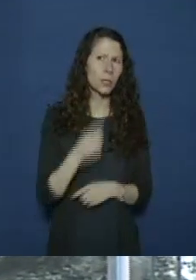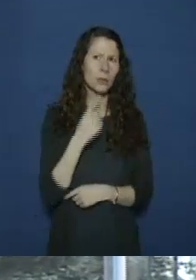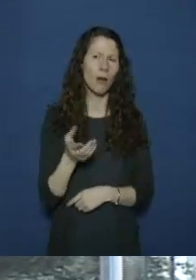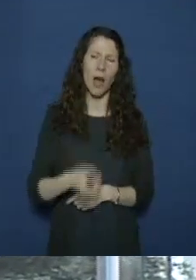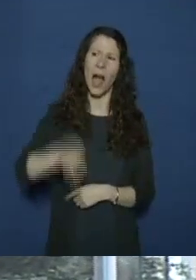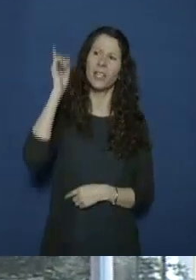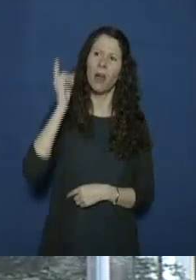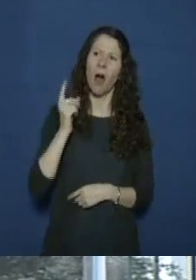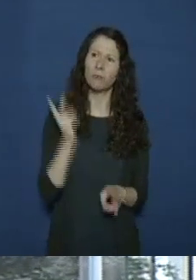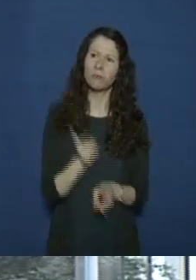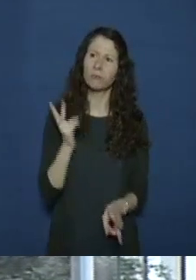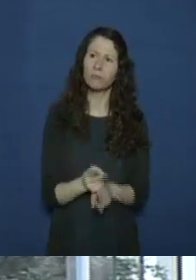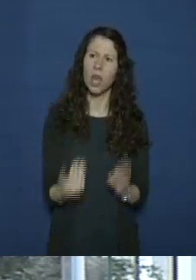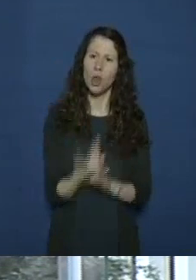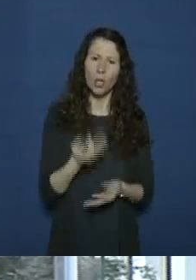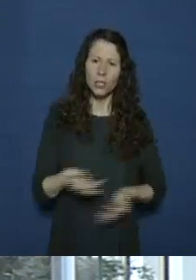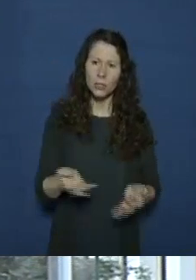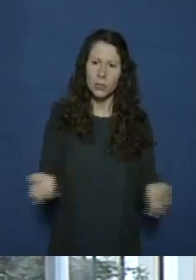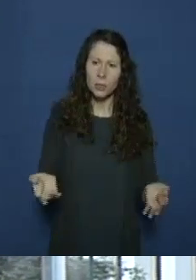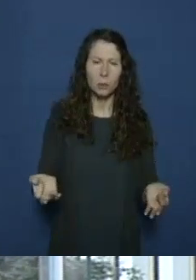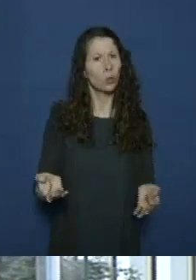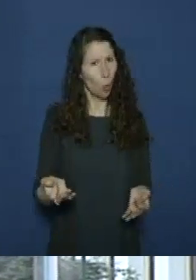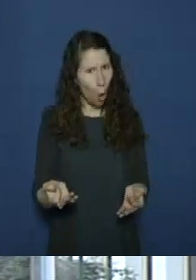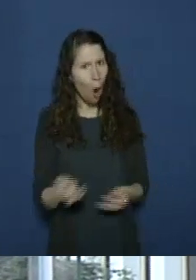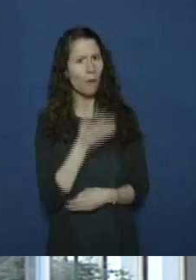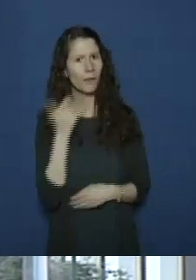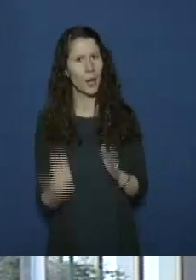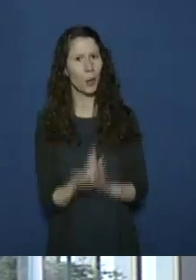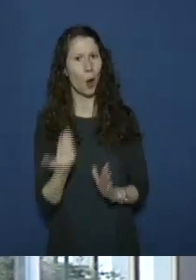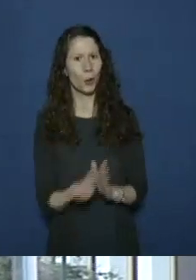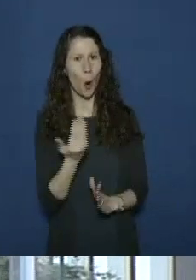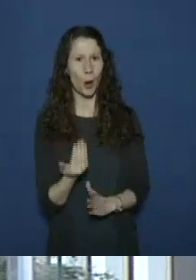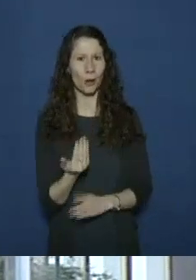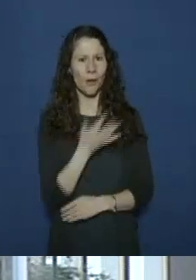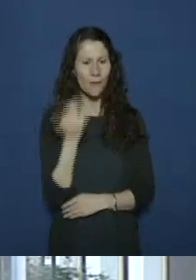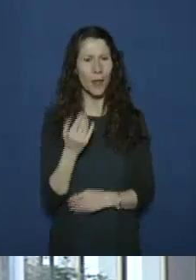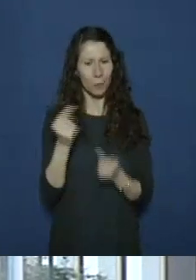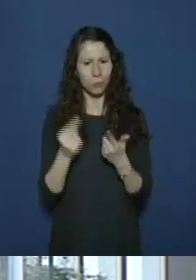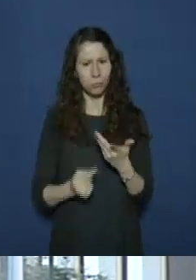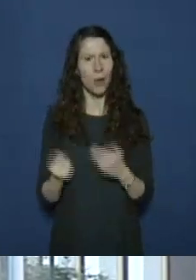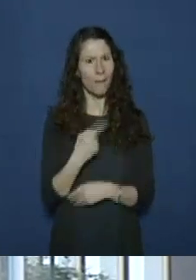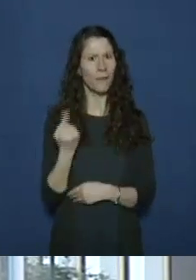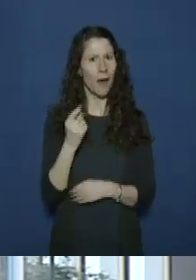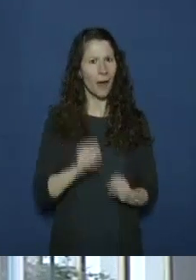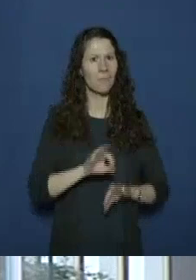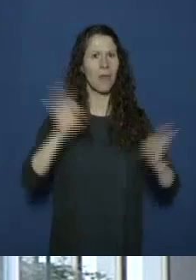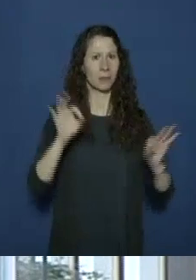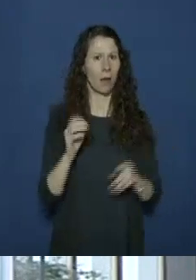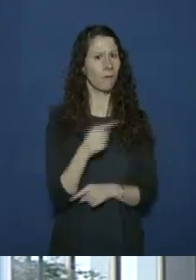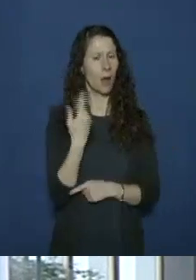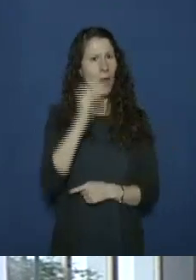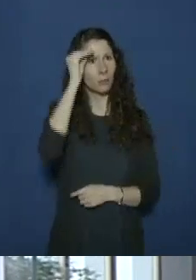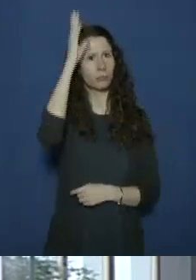Nach der Internetaktion mehrerer Künstler gegen die Corona-Politik der Bundesregierung hat Gesundheitsminister Jens Spahn den Initiatoren